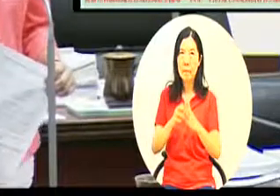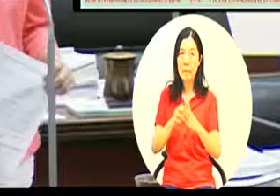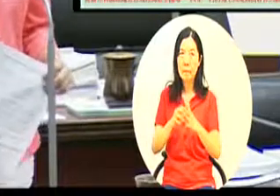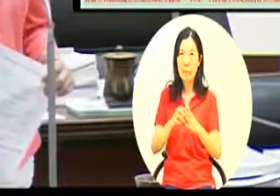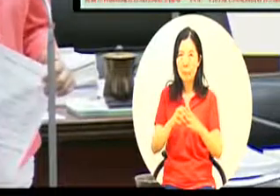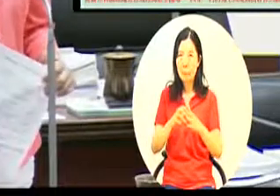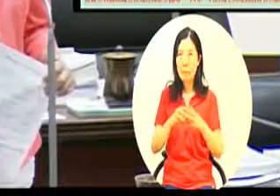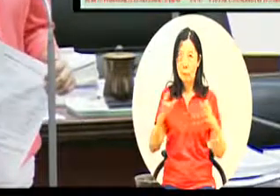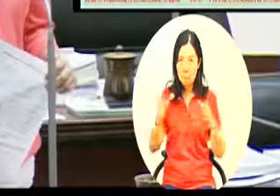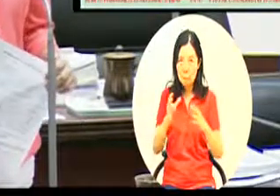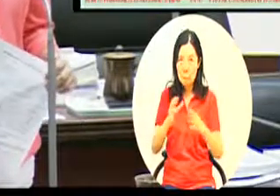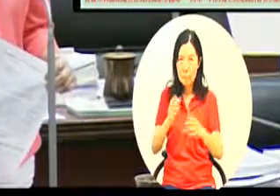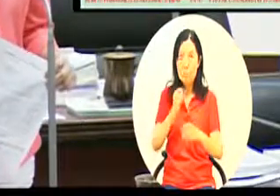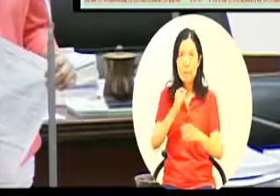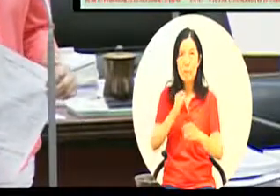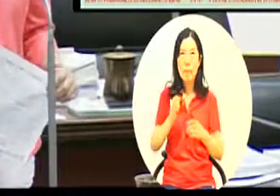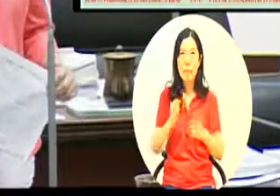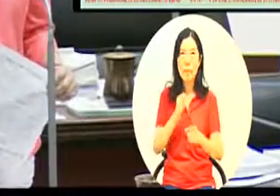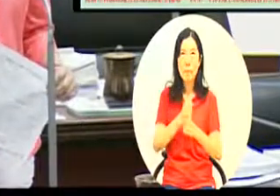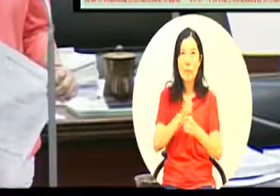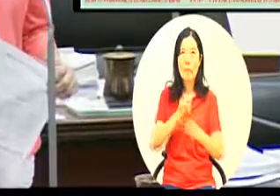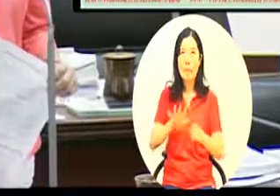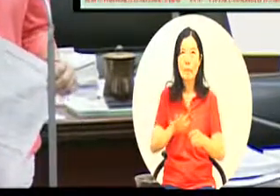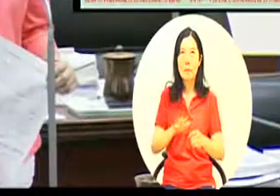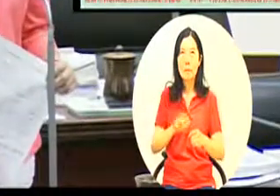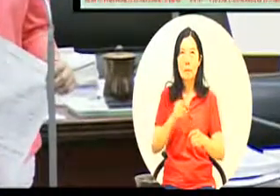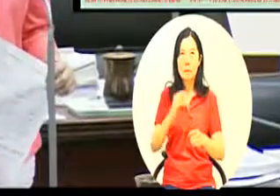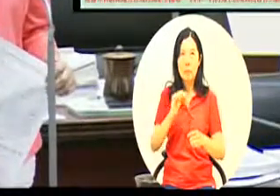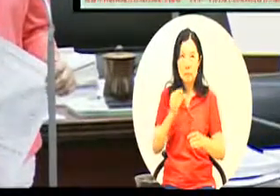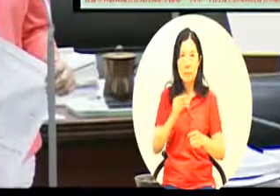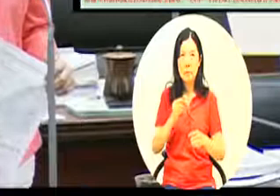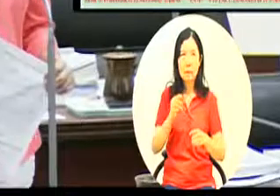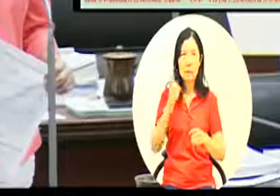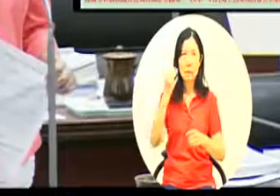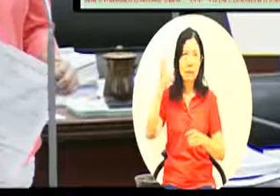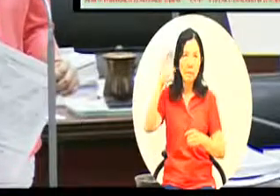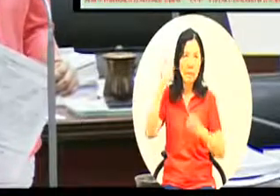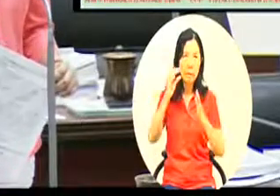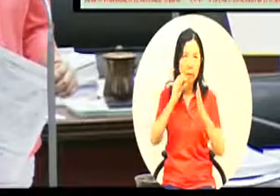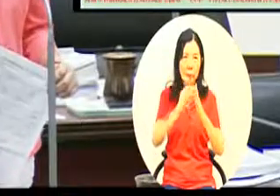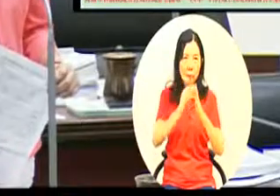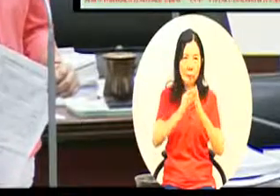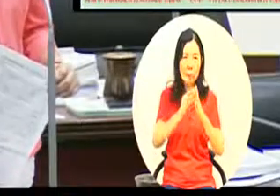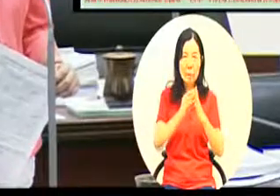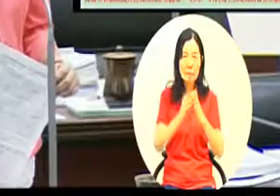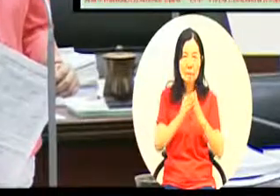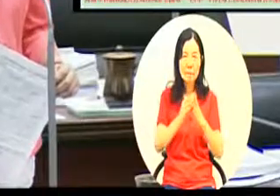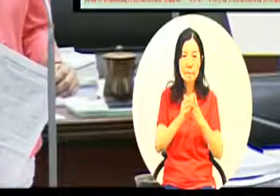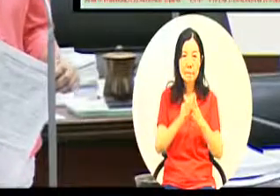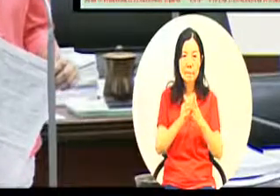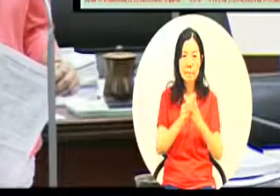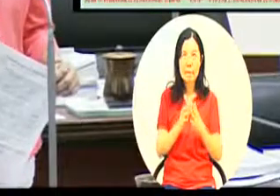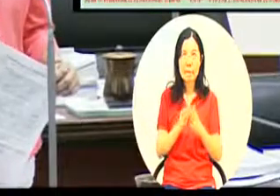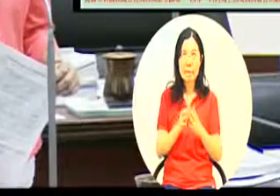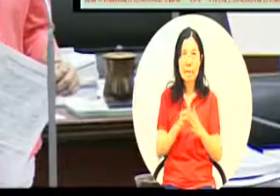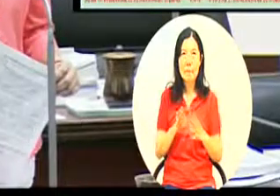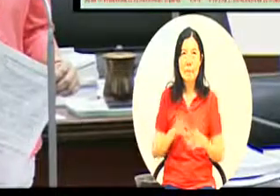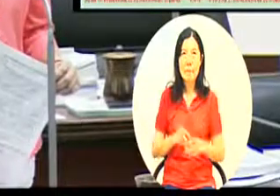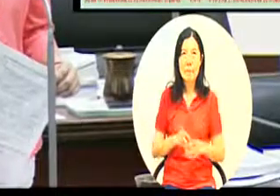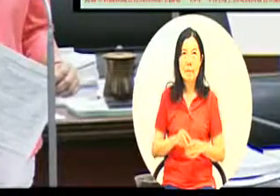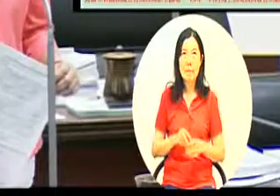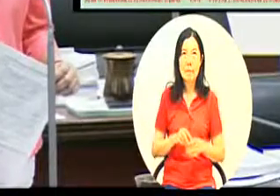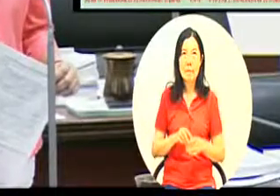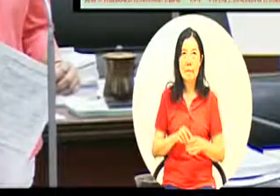是真的本席呢真的都没有看到我们的新闻局呢发挥了一个很大的